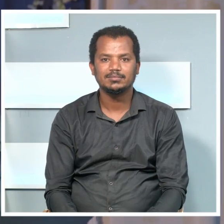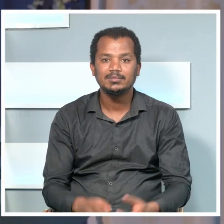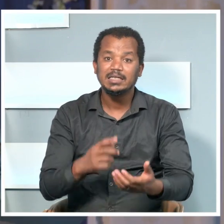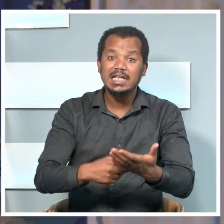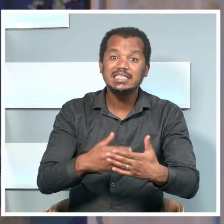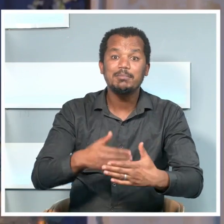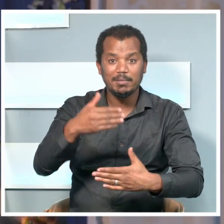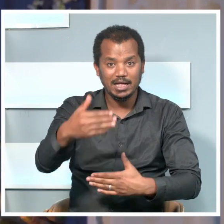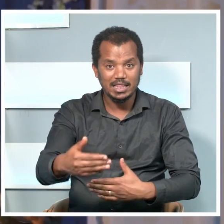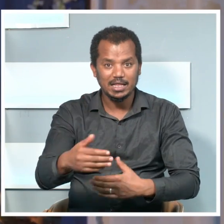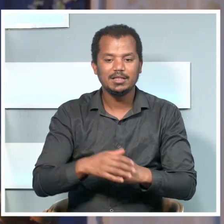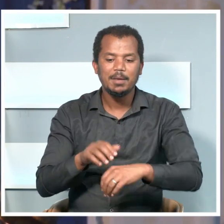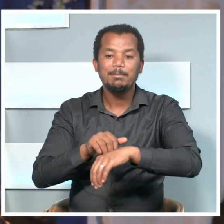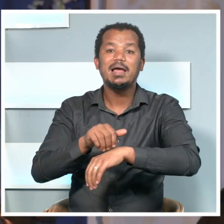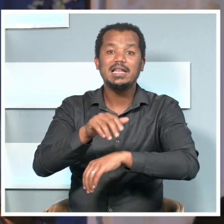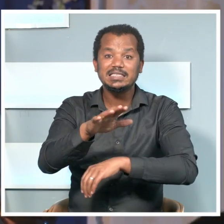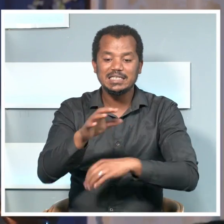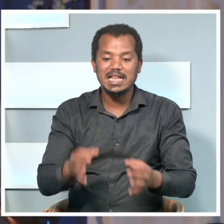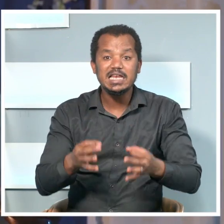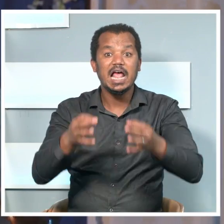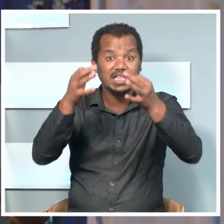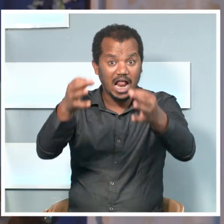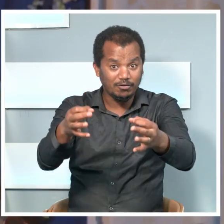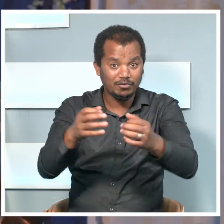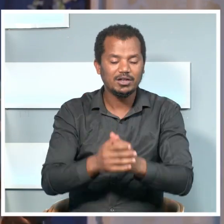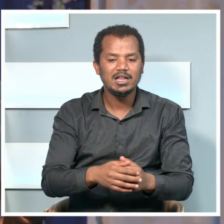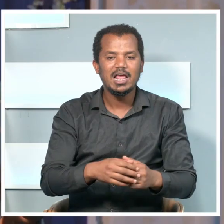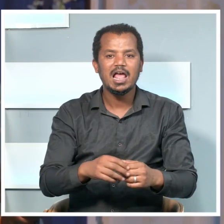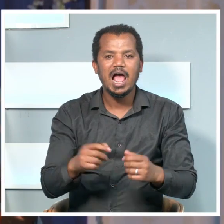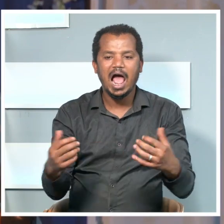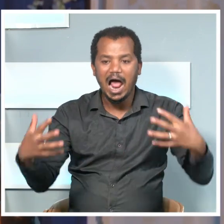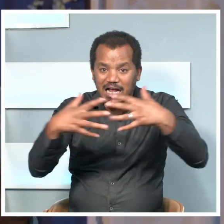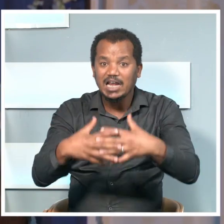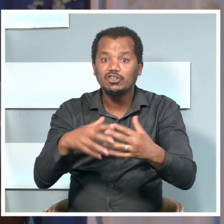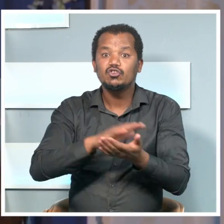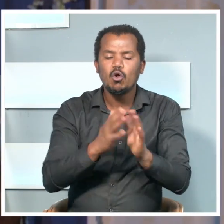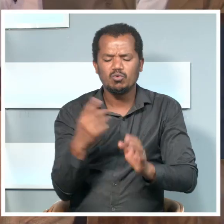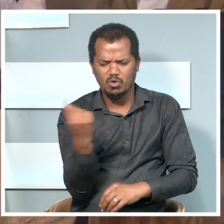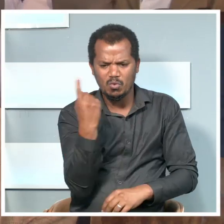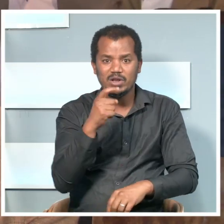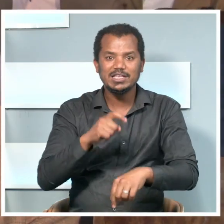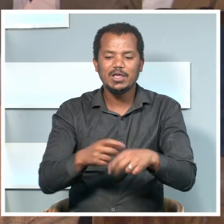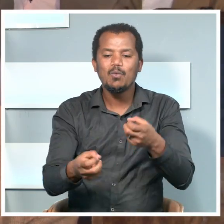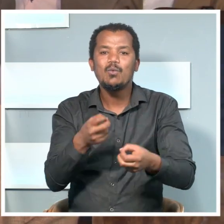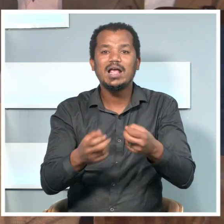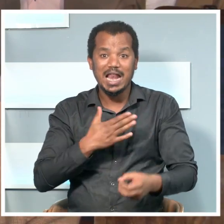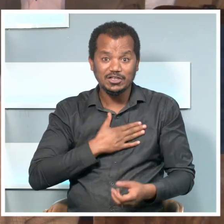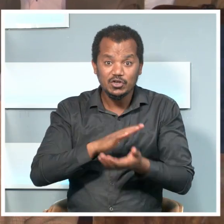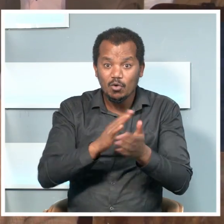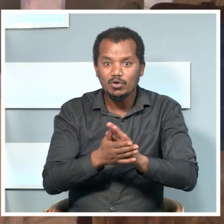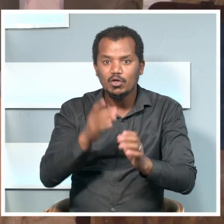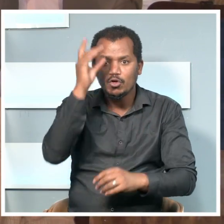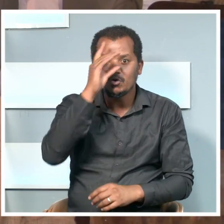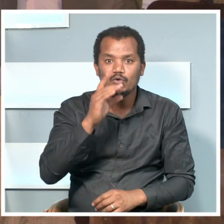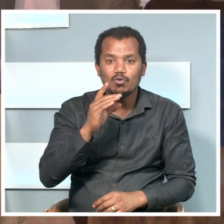ከዚህ በመቀጠል መልእክታቸውን እንዲያስተላልፉልን አጋራችን ሆኑ የሁሉ ጊዜ ወገናችን የሆኑት